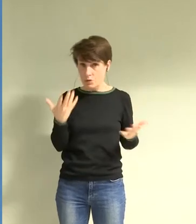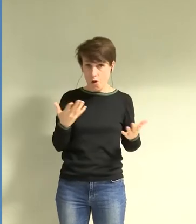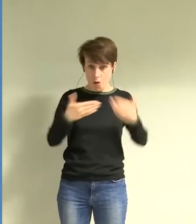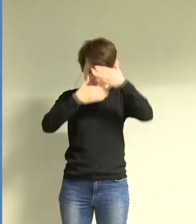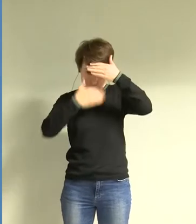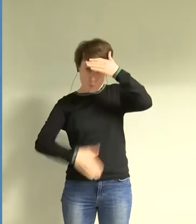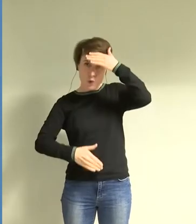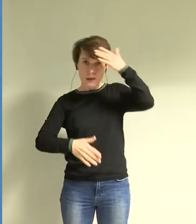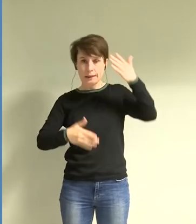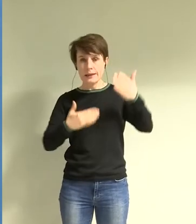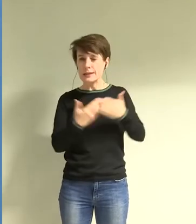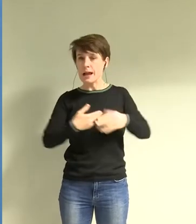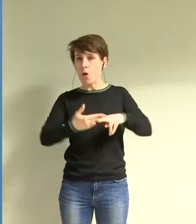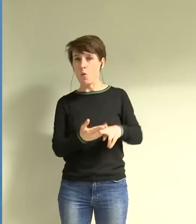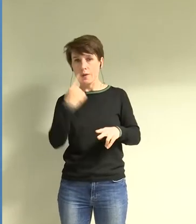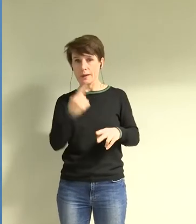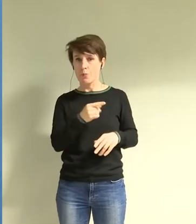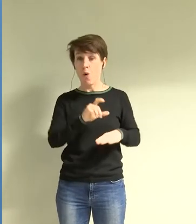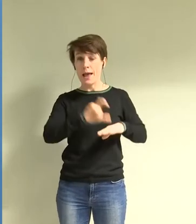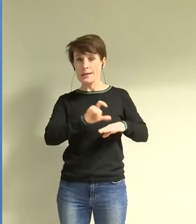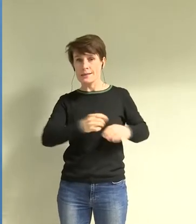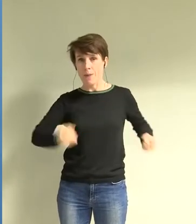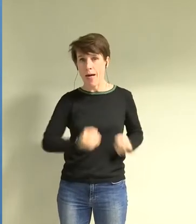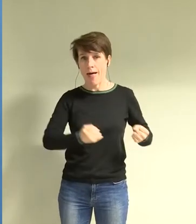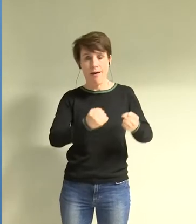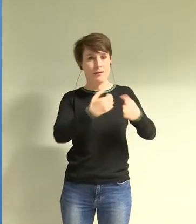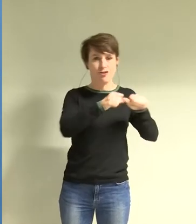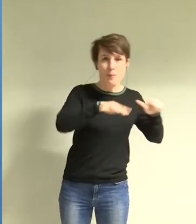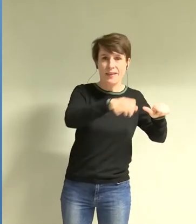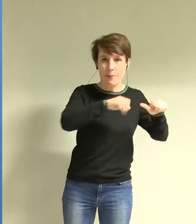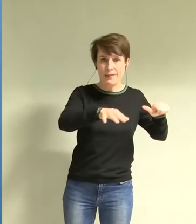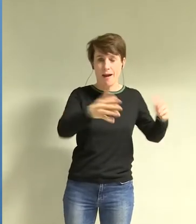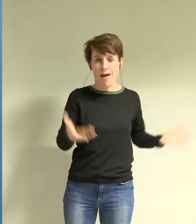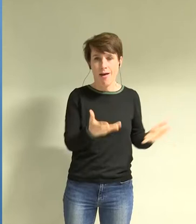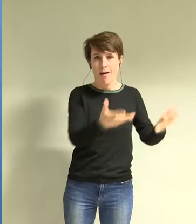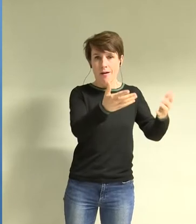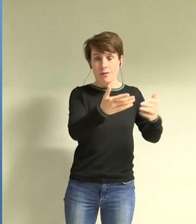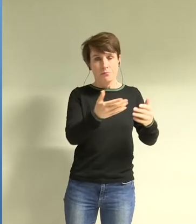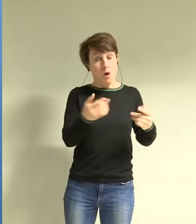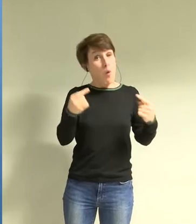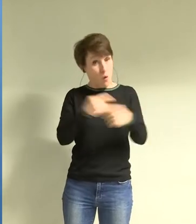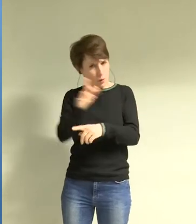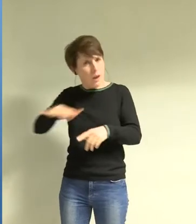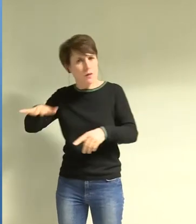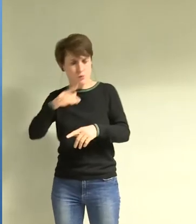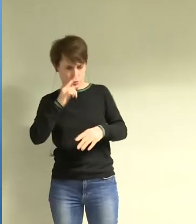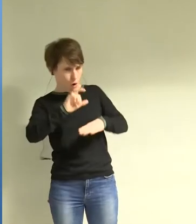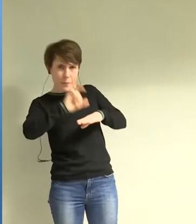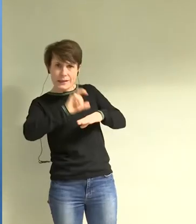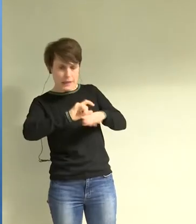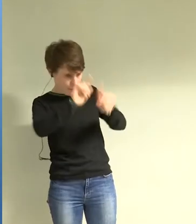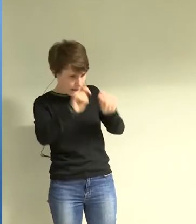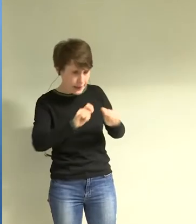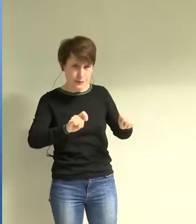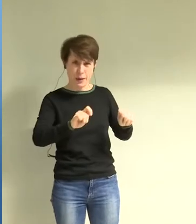faire parler de l'islamisme dans les médias si comme nous vous avez du respect pour l'islam et les musulmans et que vous êtes concernés qu'ils soient stigmatisées par